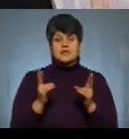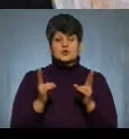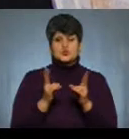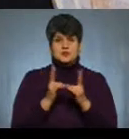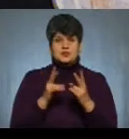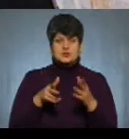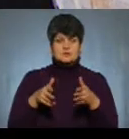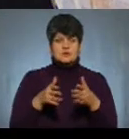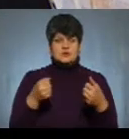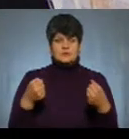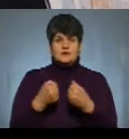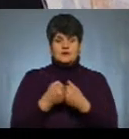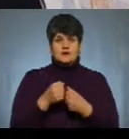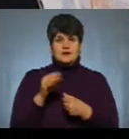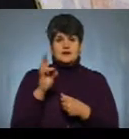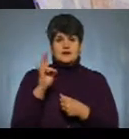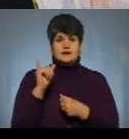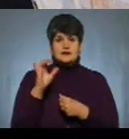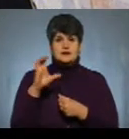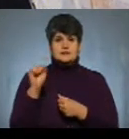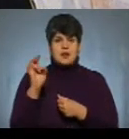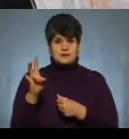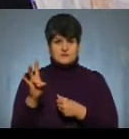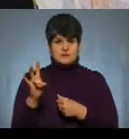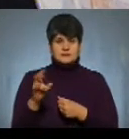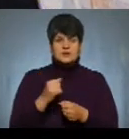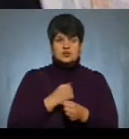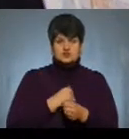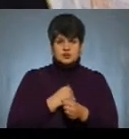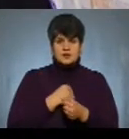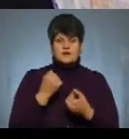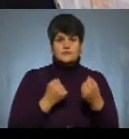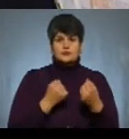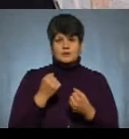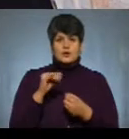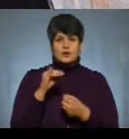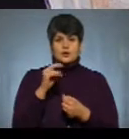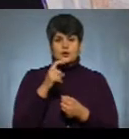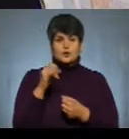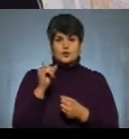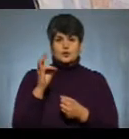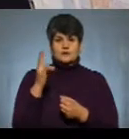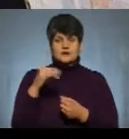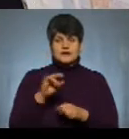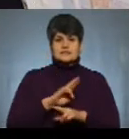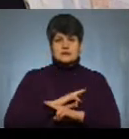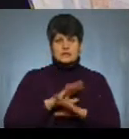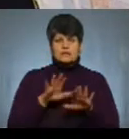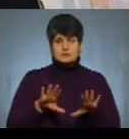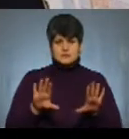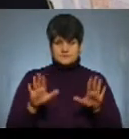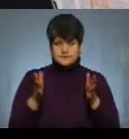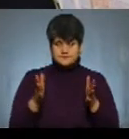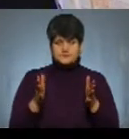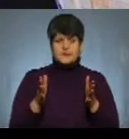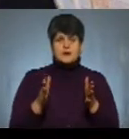на зустрічний рух і здійснив лобове зіткнення з автомобілем Nissan. На превеликий жаль, водій автомобіля Hyundai загинув на